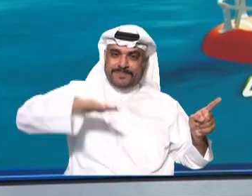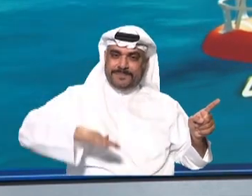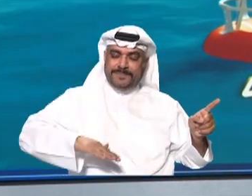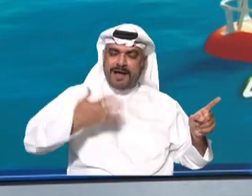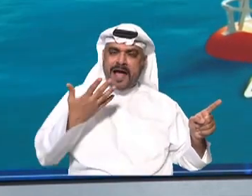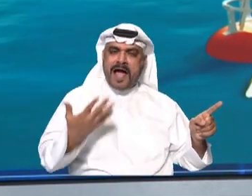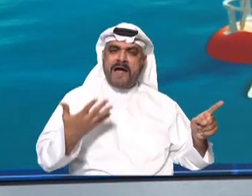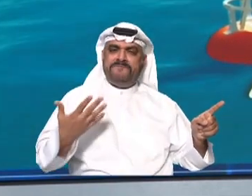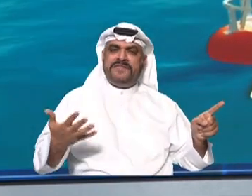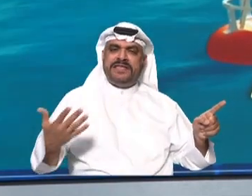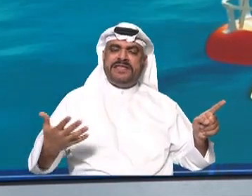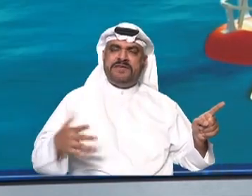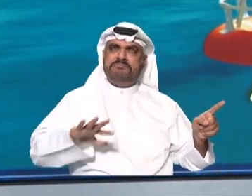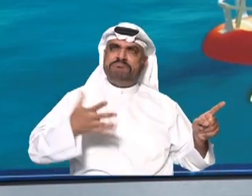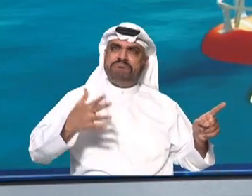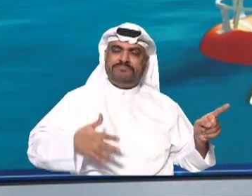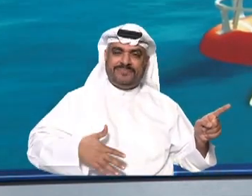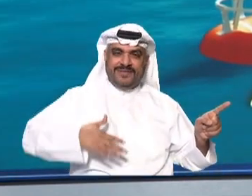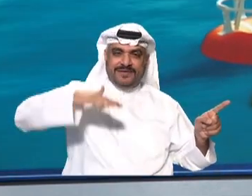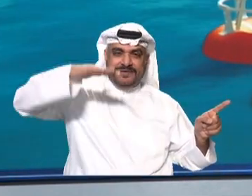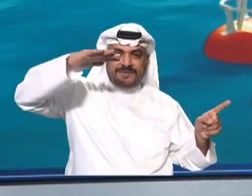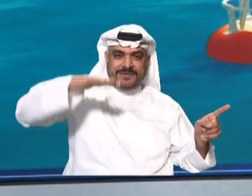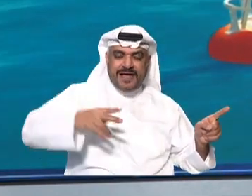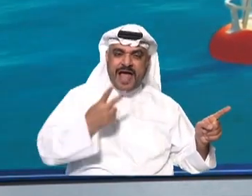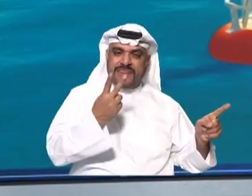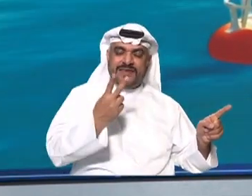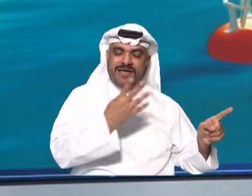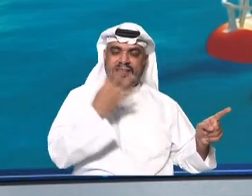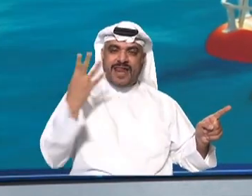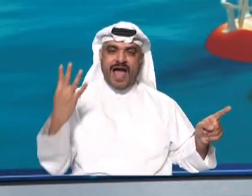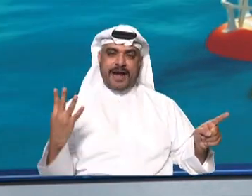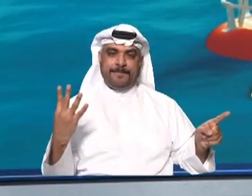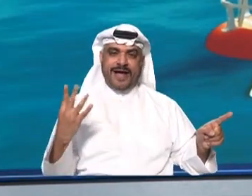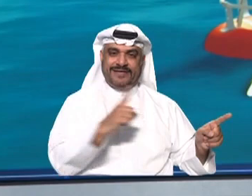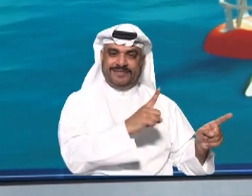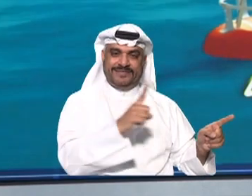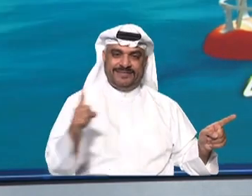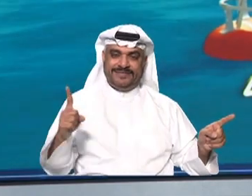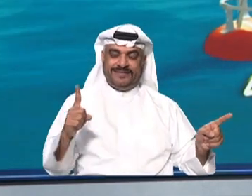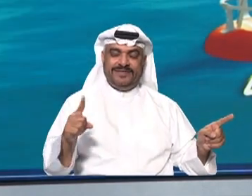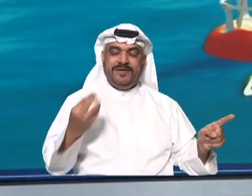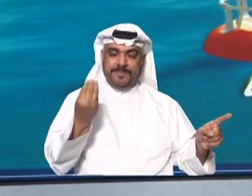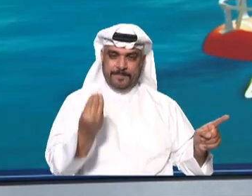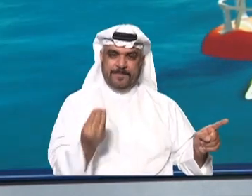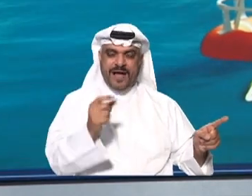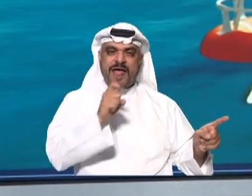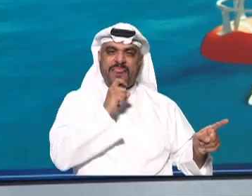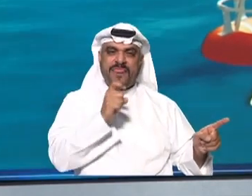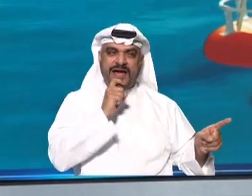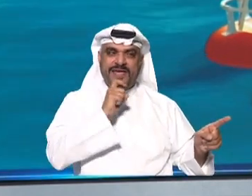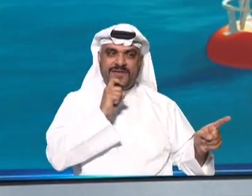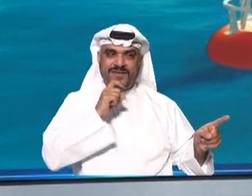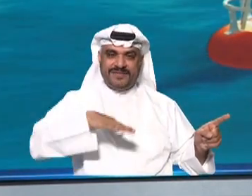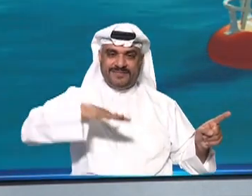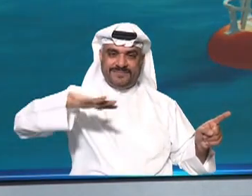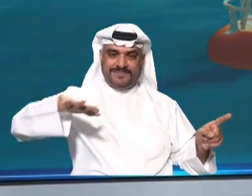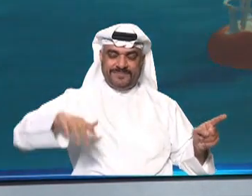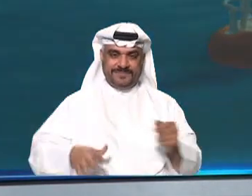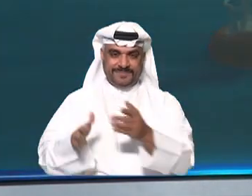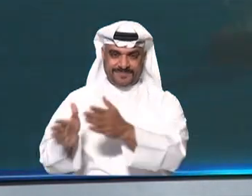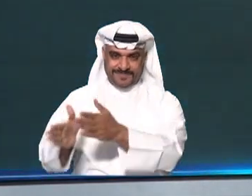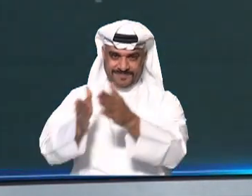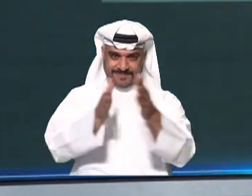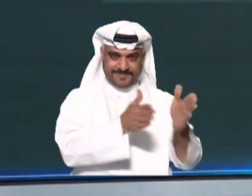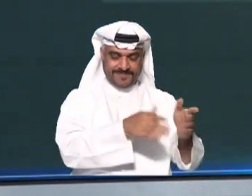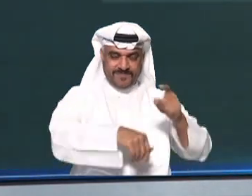معتدلة، متوقع أن تراوح ارتفاع الموج ما بين 2 إلى 4 أقدام، التيارات المائية لا تزال ضعيفة في فترات الفساد.